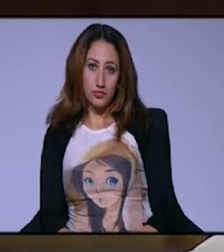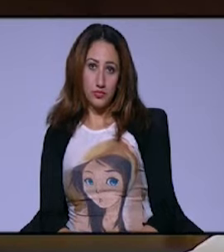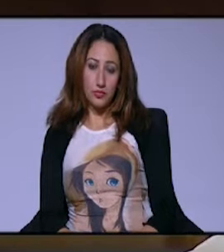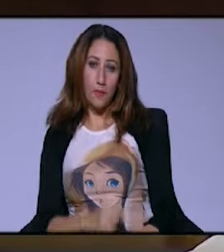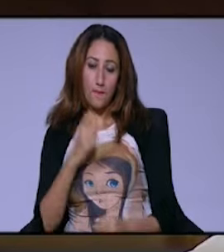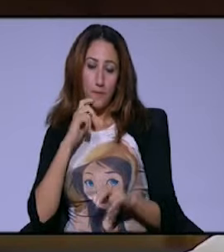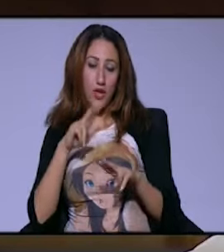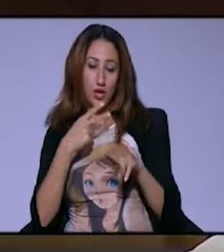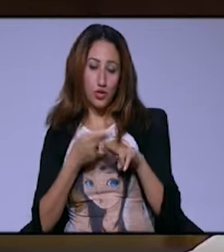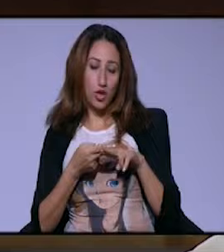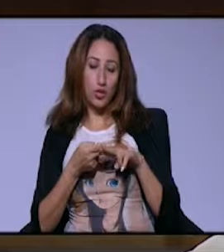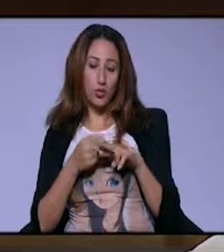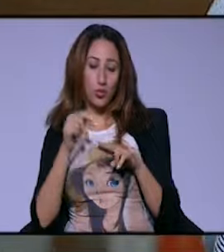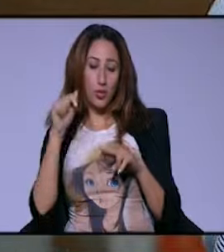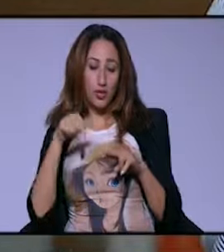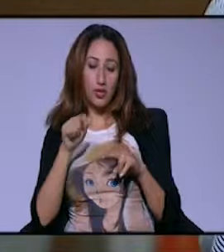أشهد أن لا